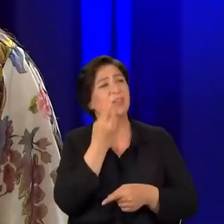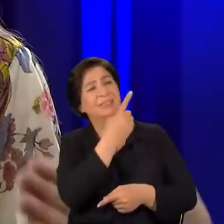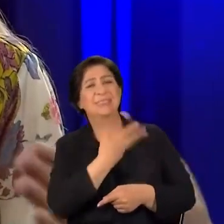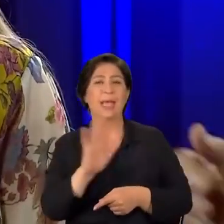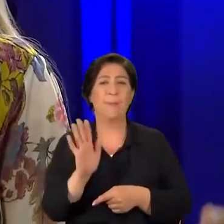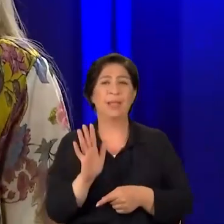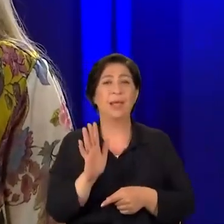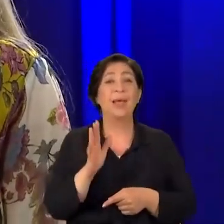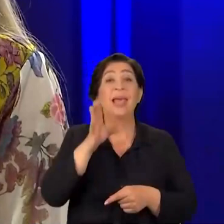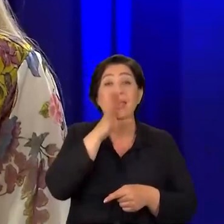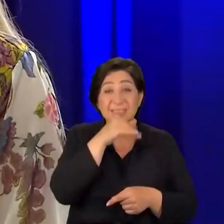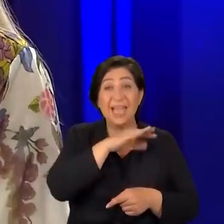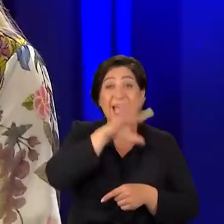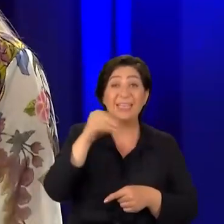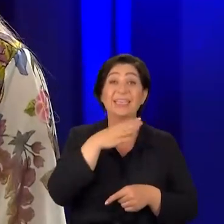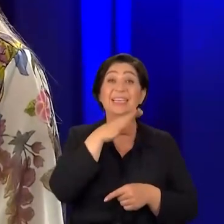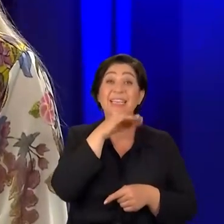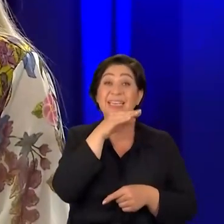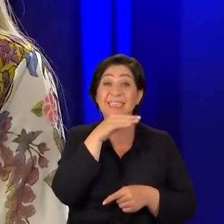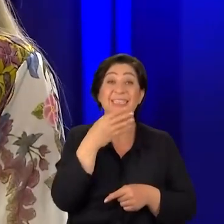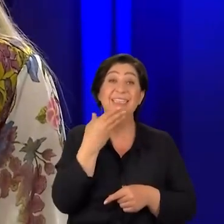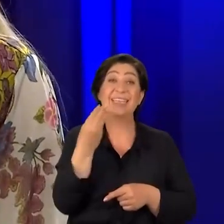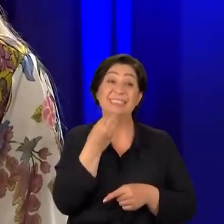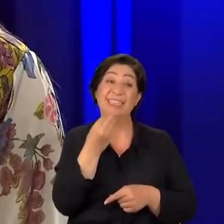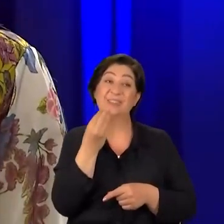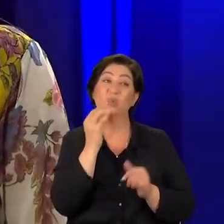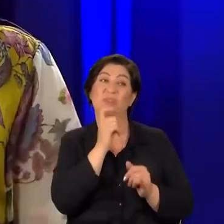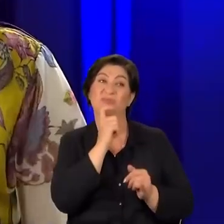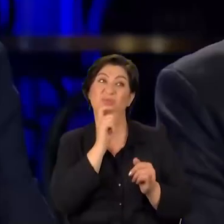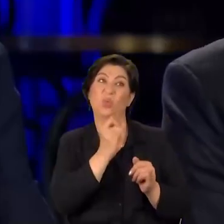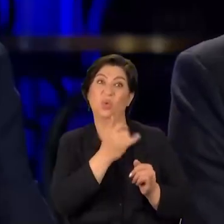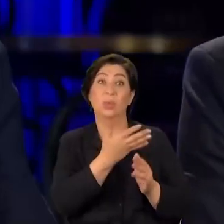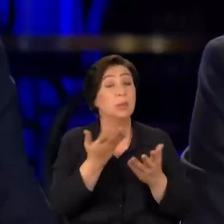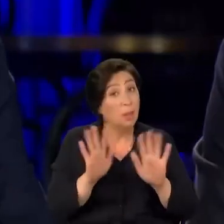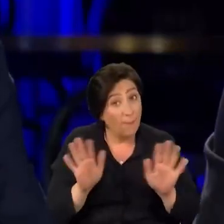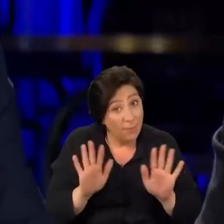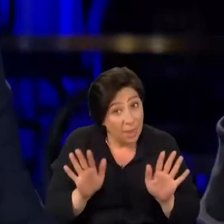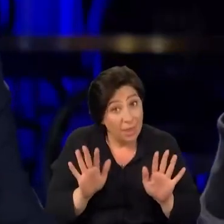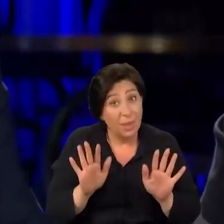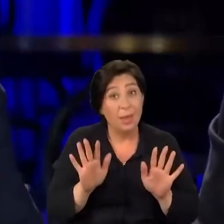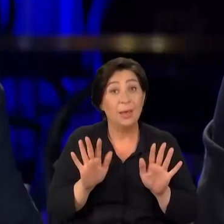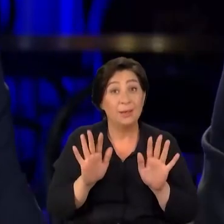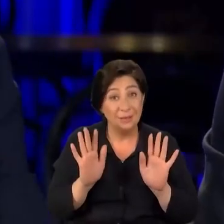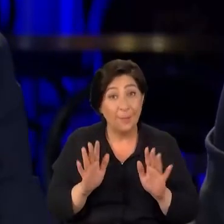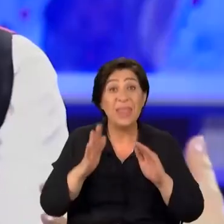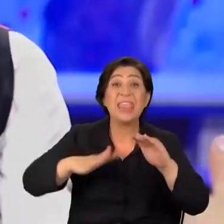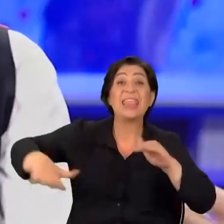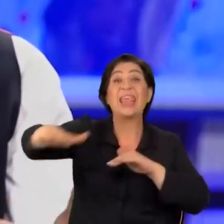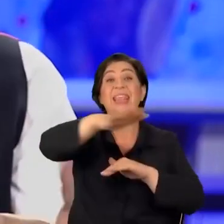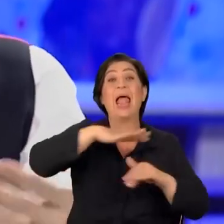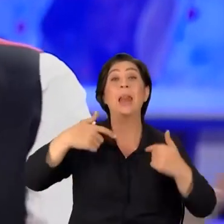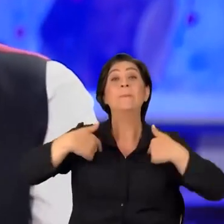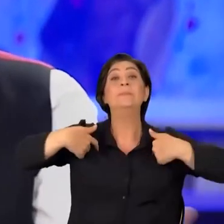sevmedi. Şimdi hikaye... Yaşlanan herkes gençlerin yanlış davrandığını, kötü davrandığını söylüyor. Tabii ki değiliz biz yani. Öyle. Ama belki onların